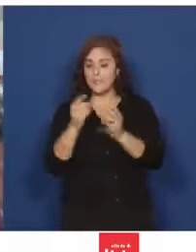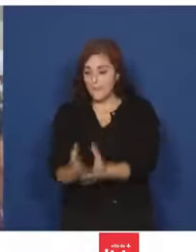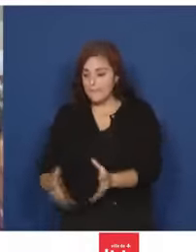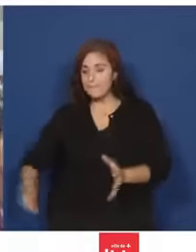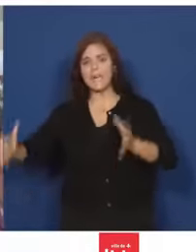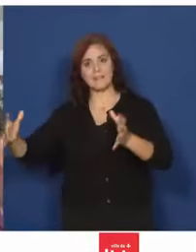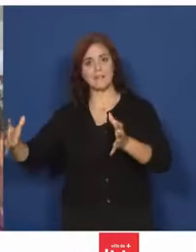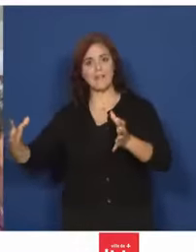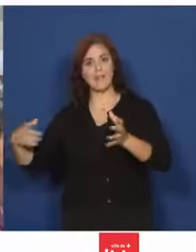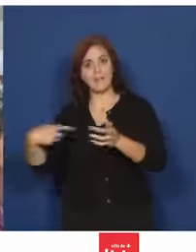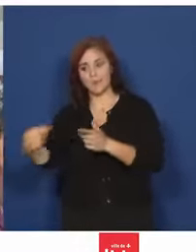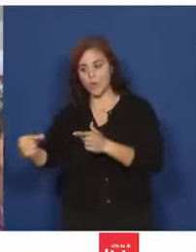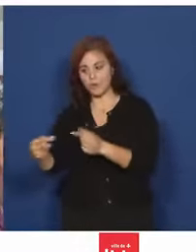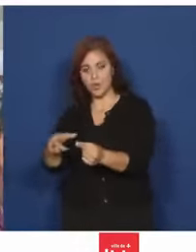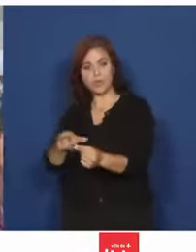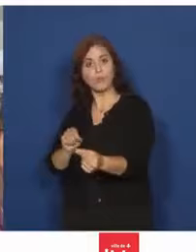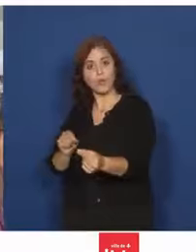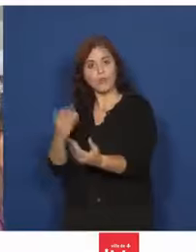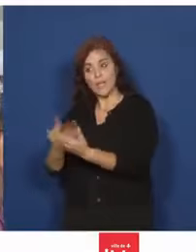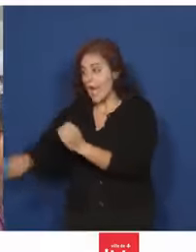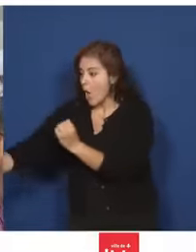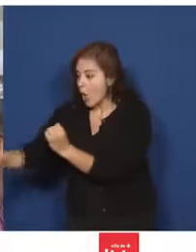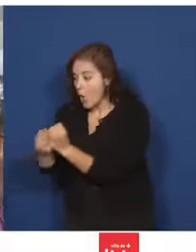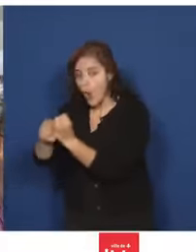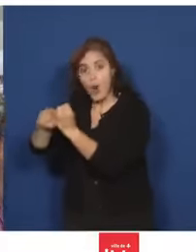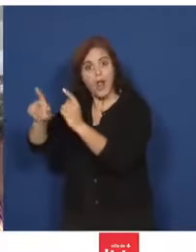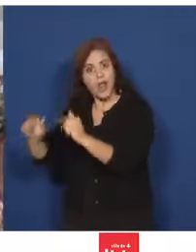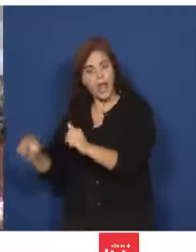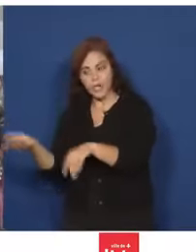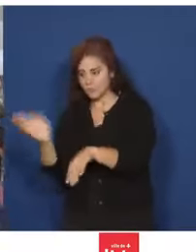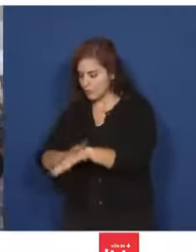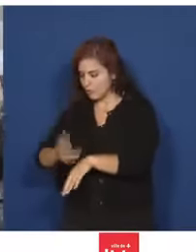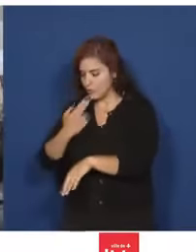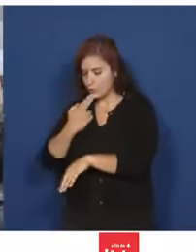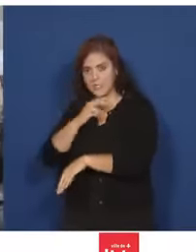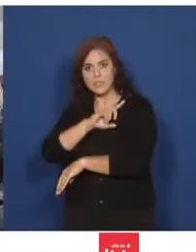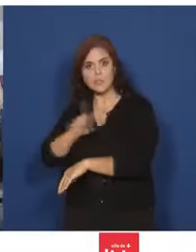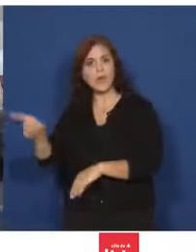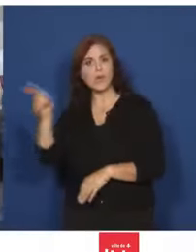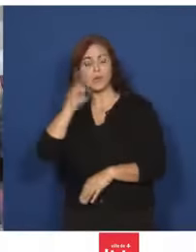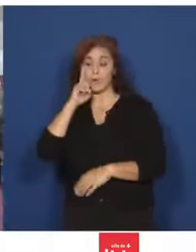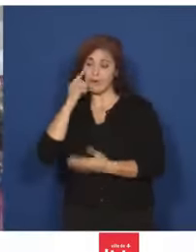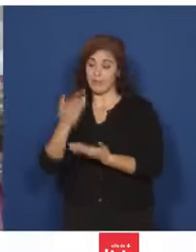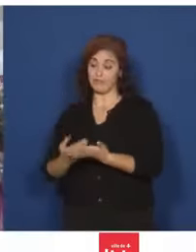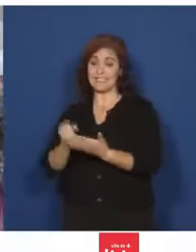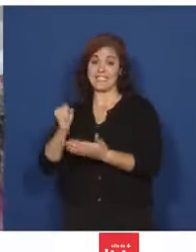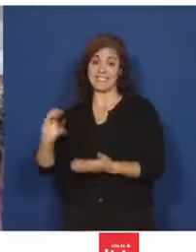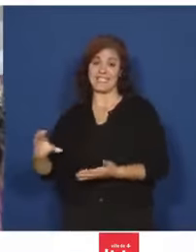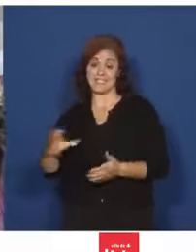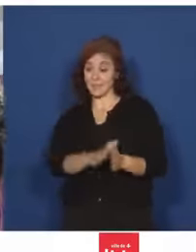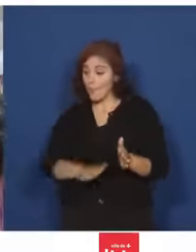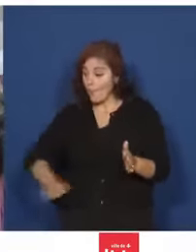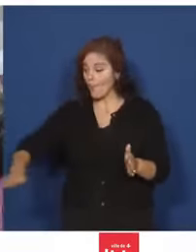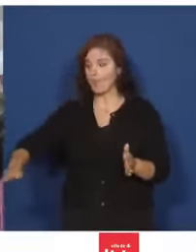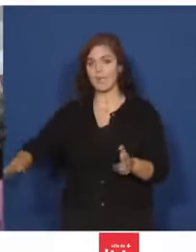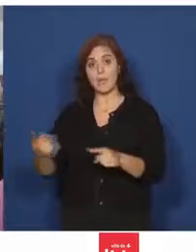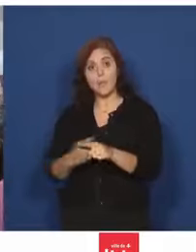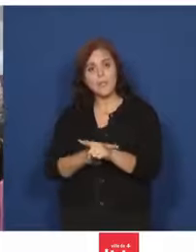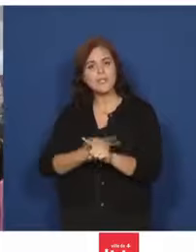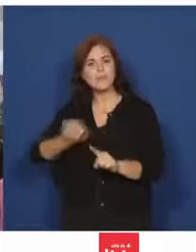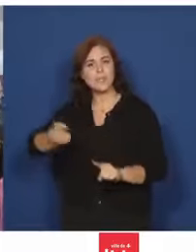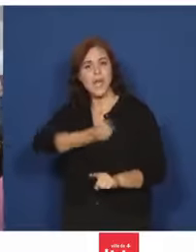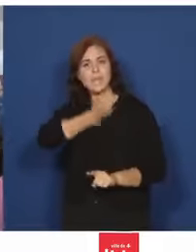plantes qui, à l'inverse, sont pourvus d'une arrivée d'eau parfaitement inemployée, puisqu'ils demeurent désespérément vides et se dégradent